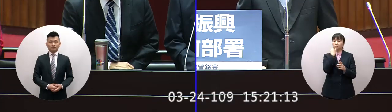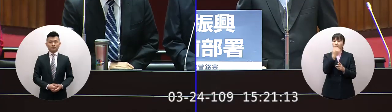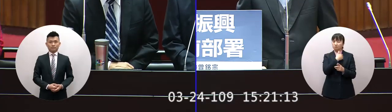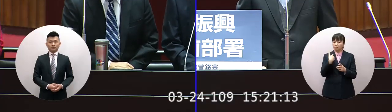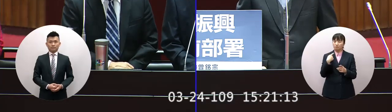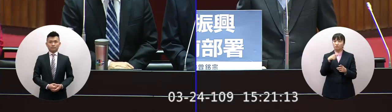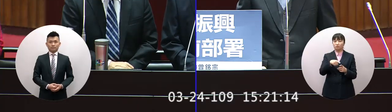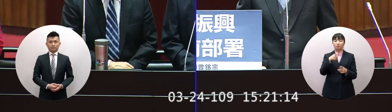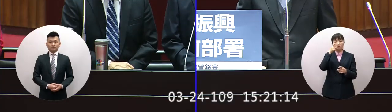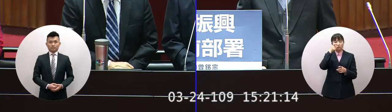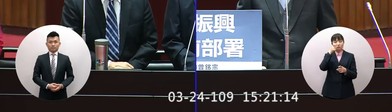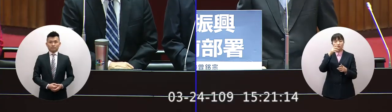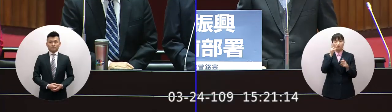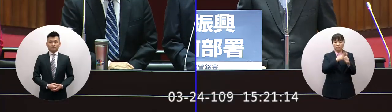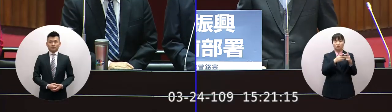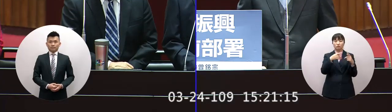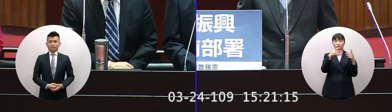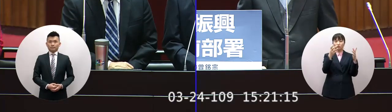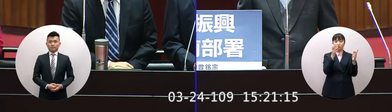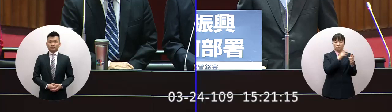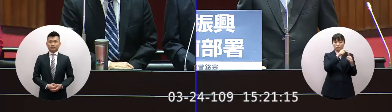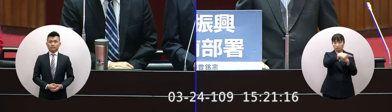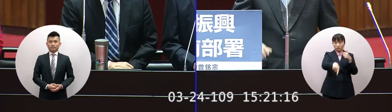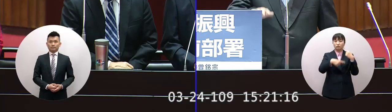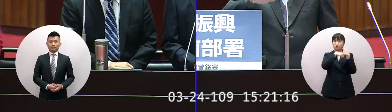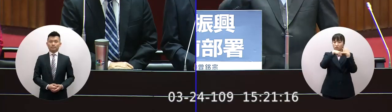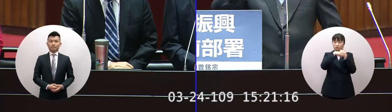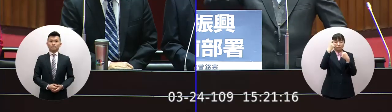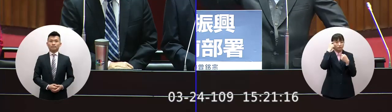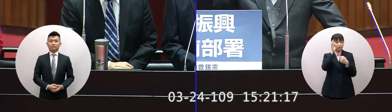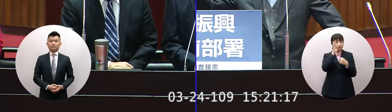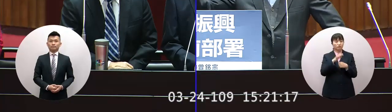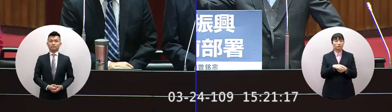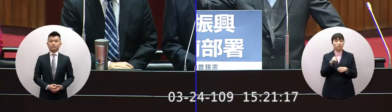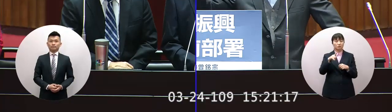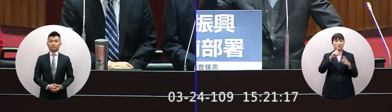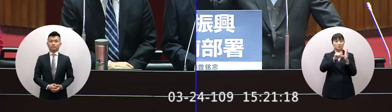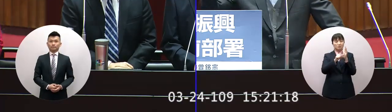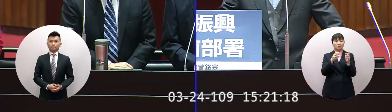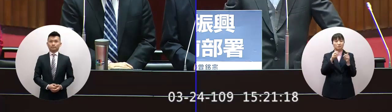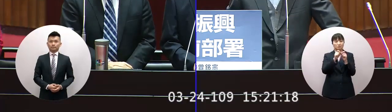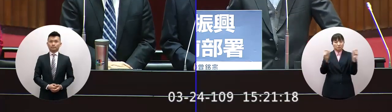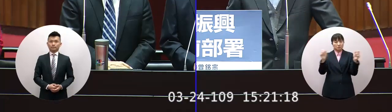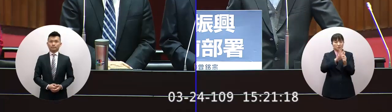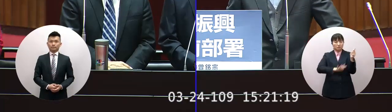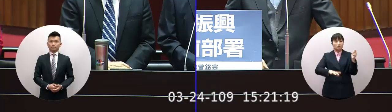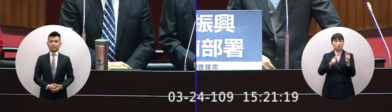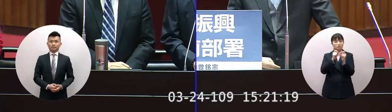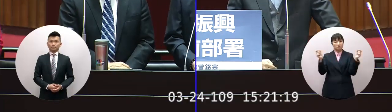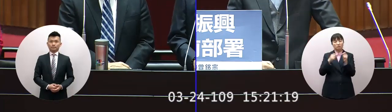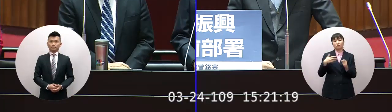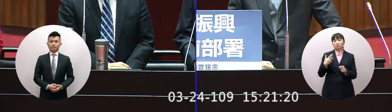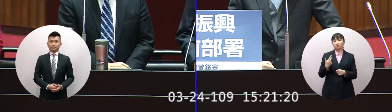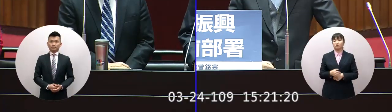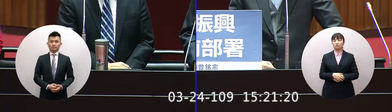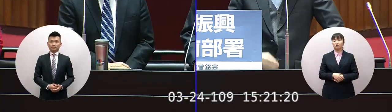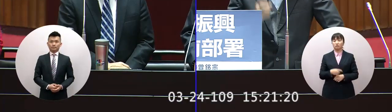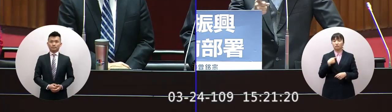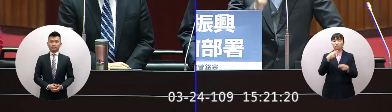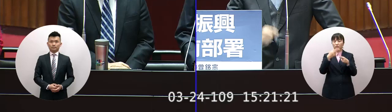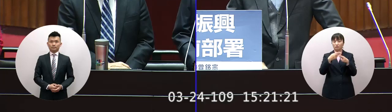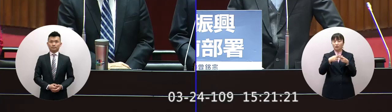可以请同仁研议一下，因为你不晓得会烧多久， 多严重，但是我相